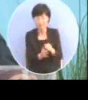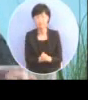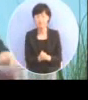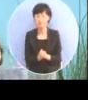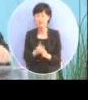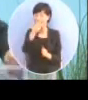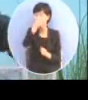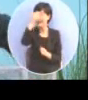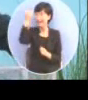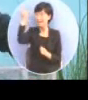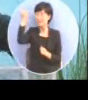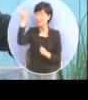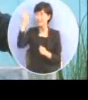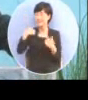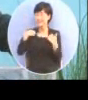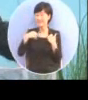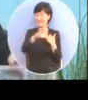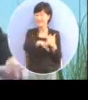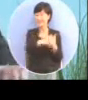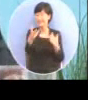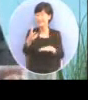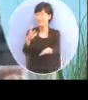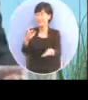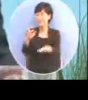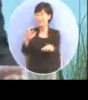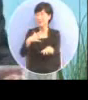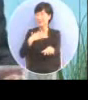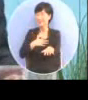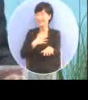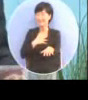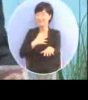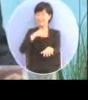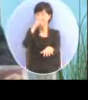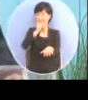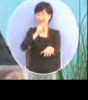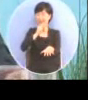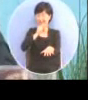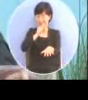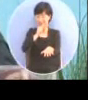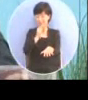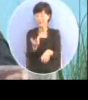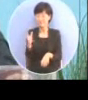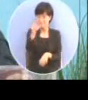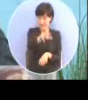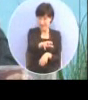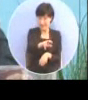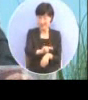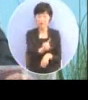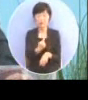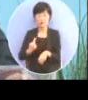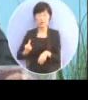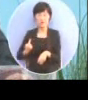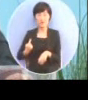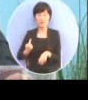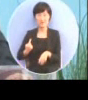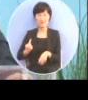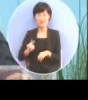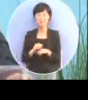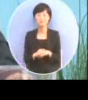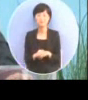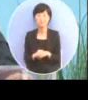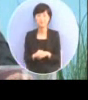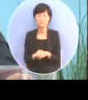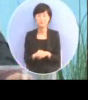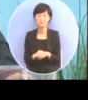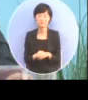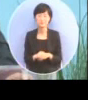알고 또 손님 이렇게 만져보고 웃고 또 지팡이 들어가고. Và ông lão thì không biết rằng cục vàng mình đã mất và vẫn hàng ngày ra sờ vào đó